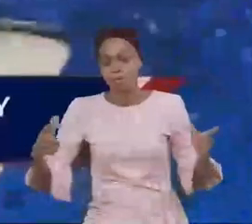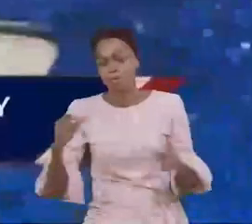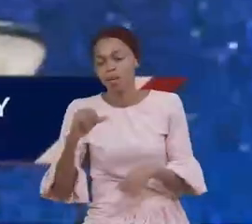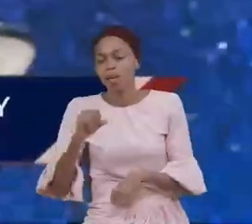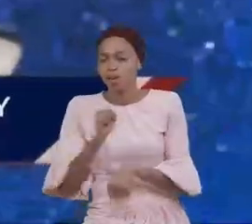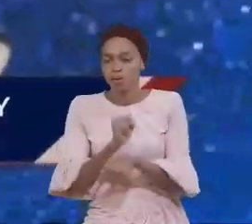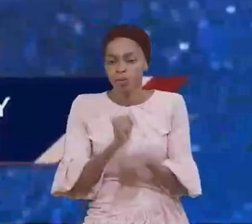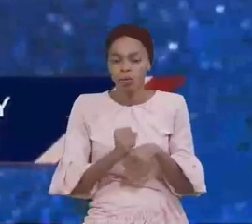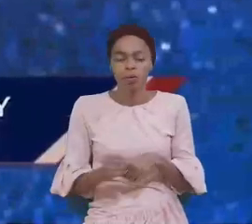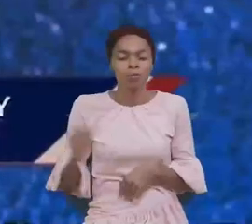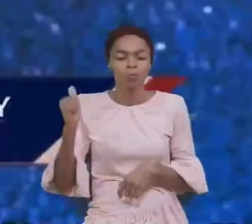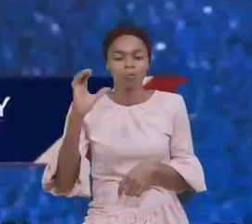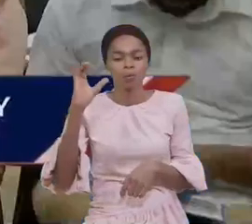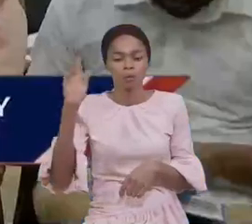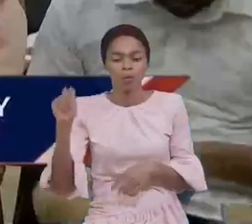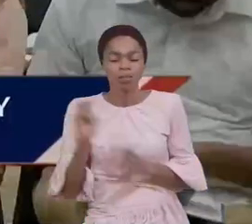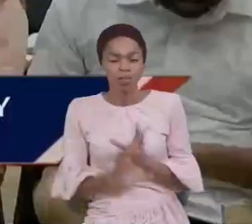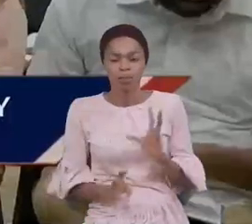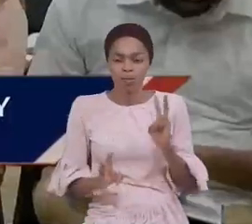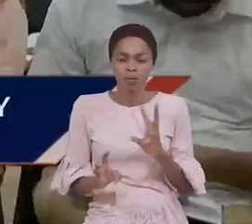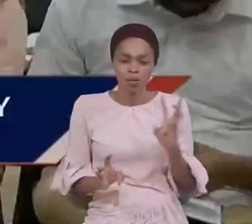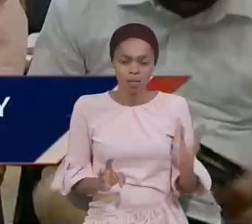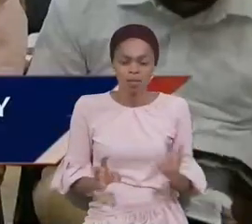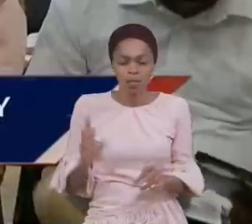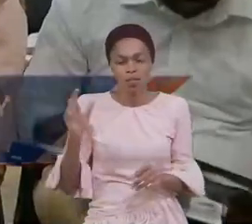allons aux